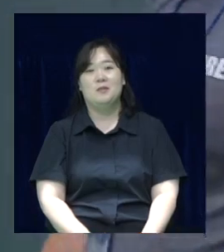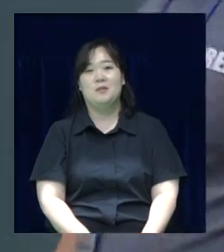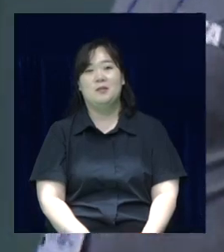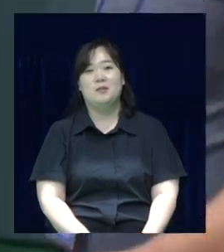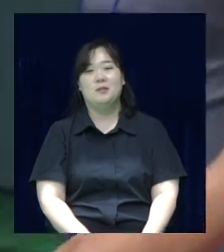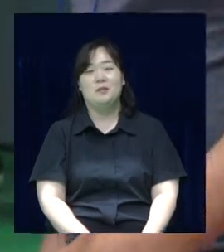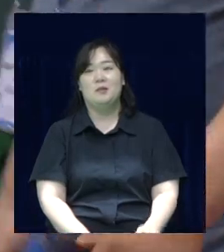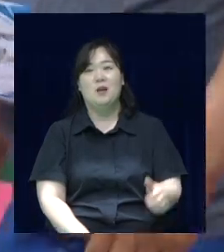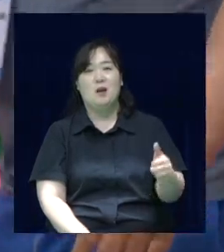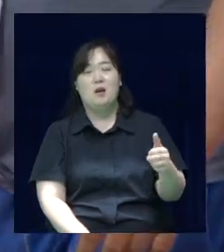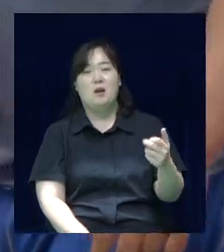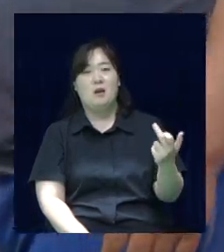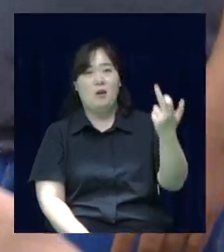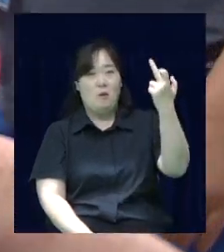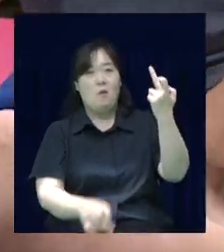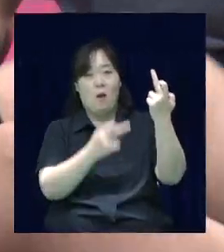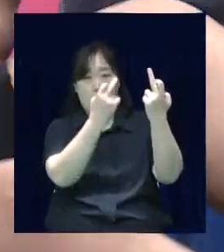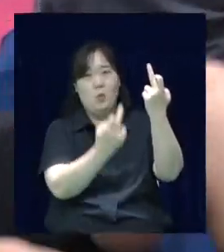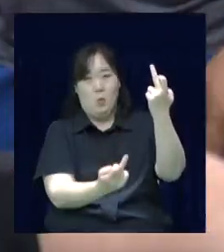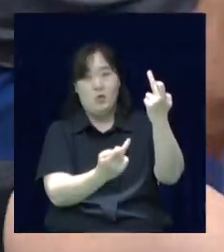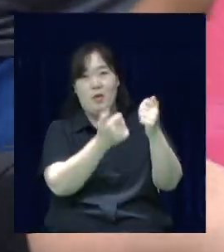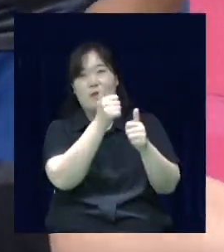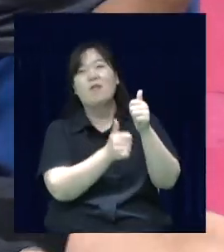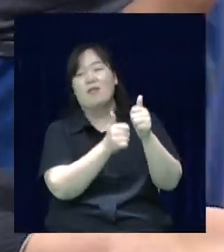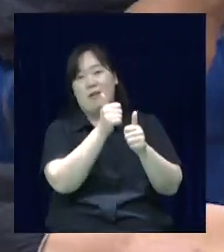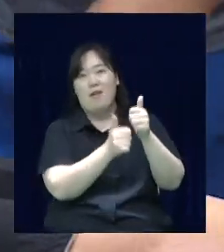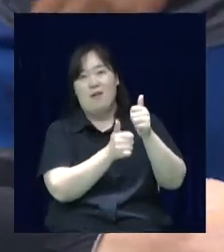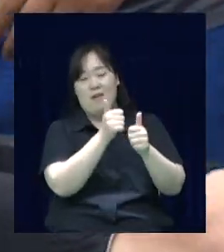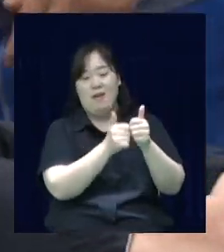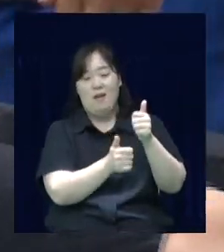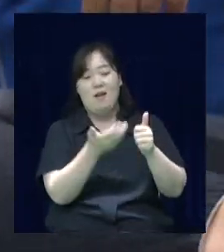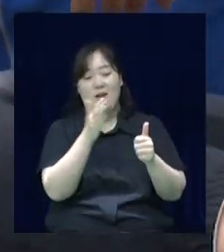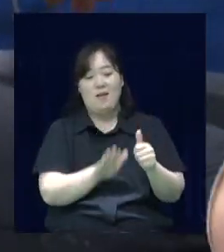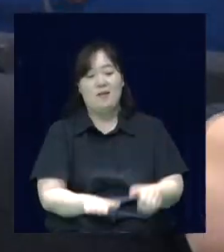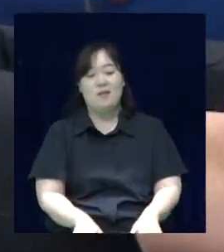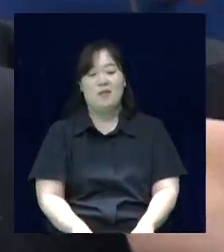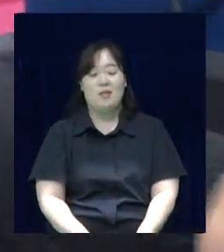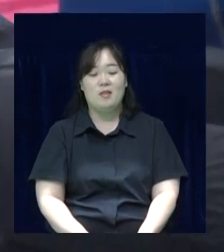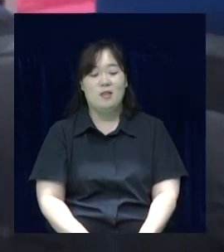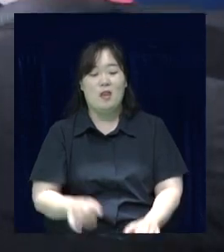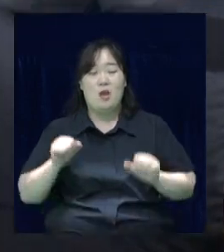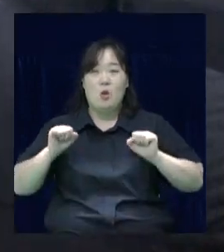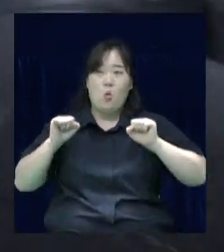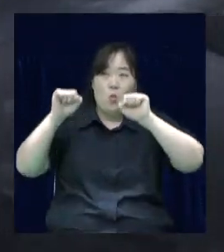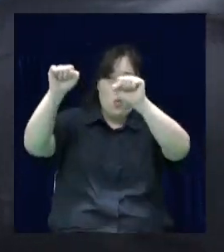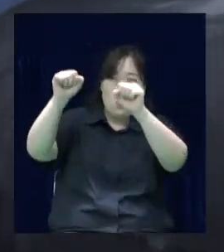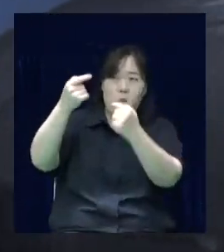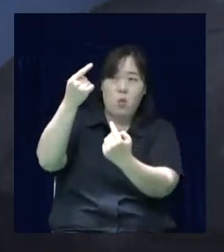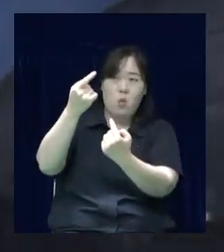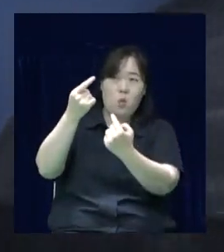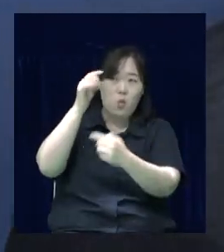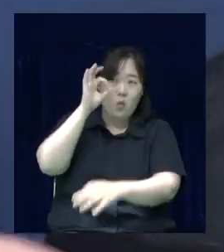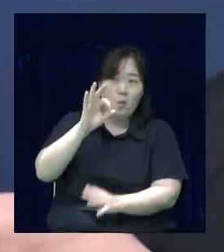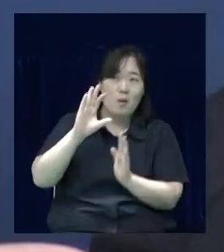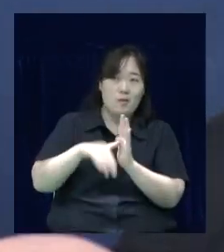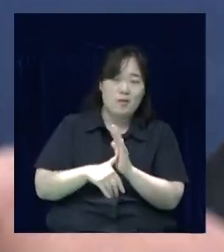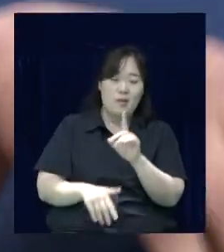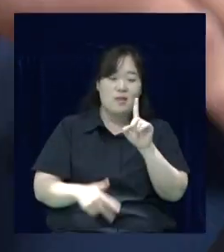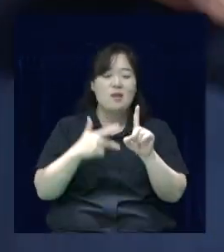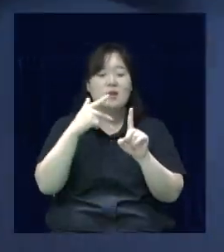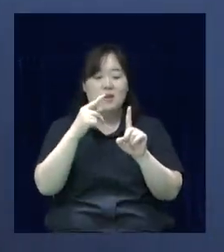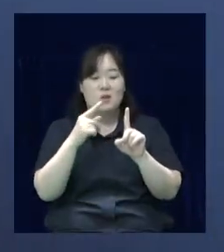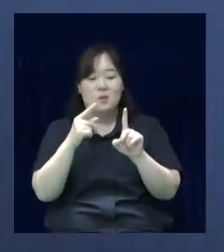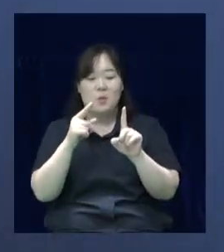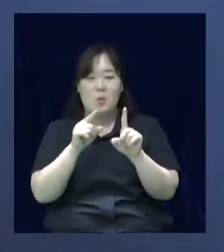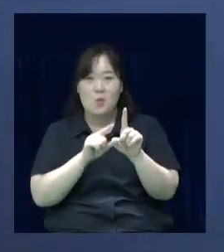지금 상간으로 이렇게 네, 하고 있습니다. 정금산은 일단은 웨이트리프팅만 봤을 때는 1kg 예. 앞서서 좀